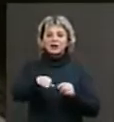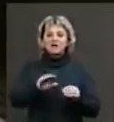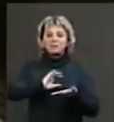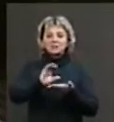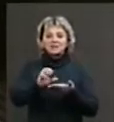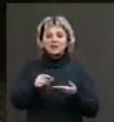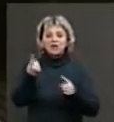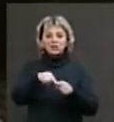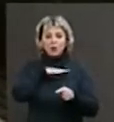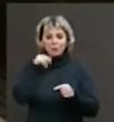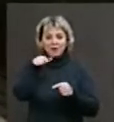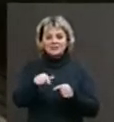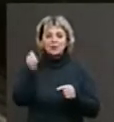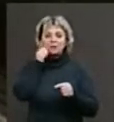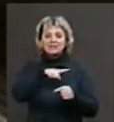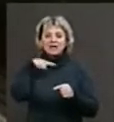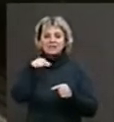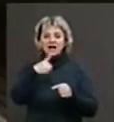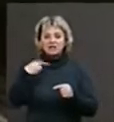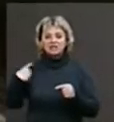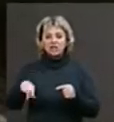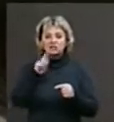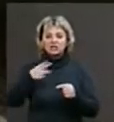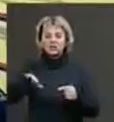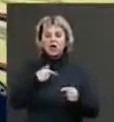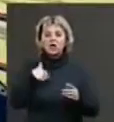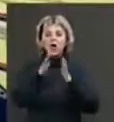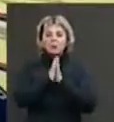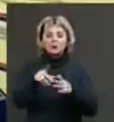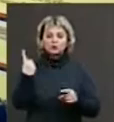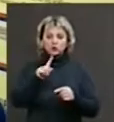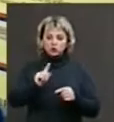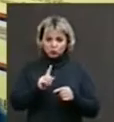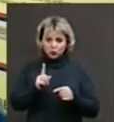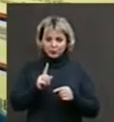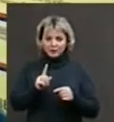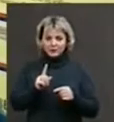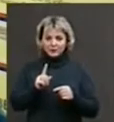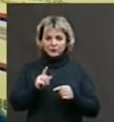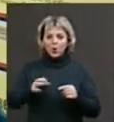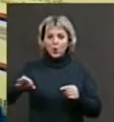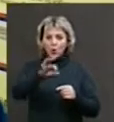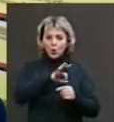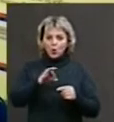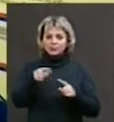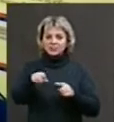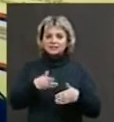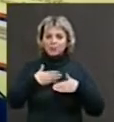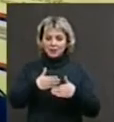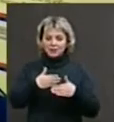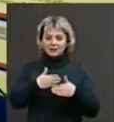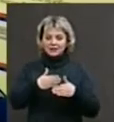поставок диетического мяса. Москва, Рязань, Краснодарский край. Я попросил, единственное, чтобы в области